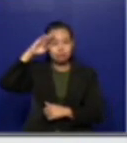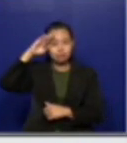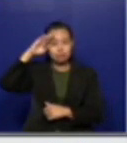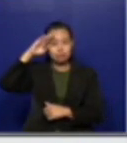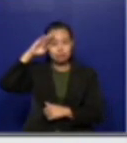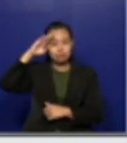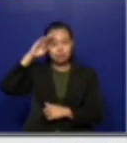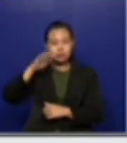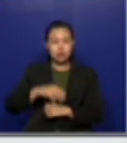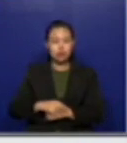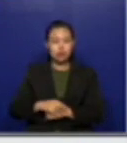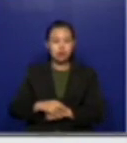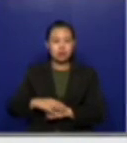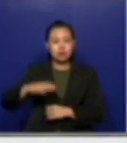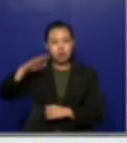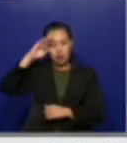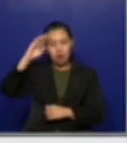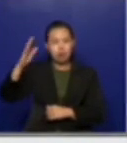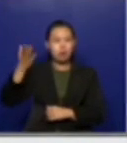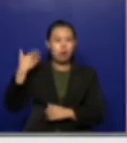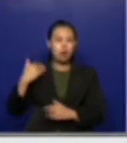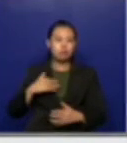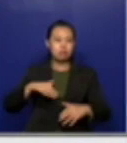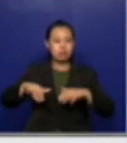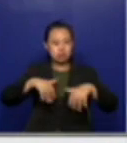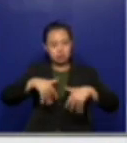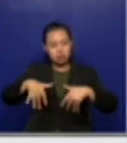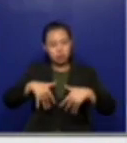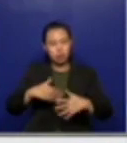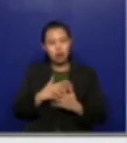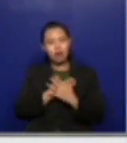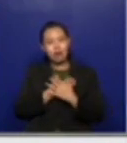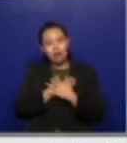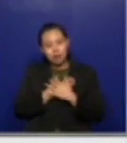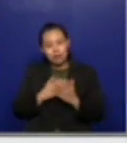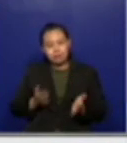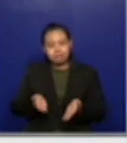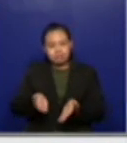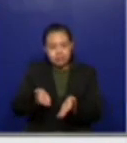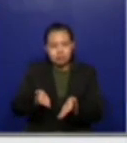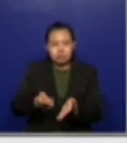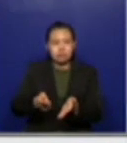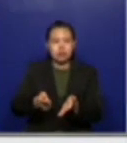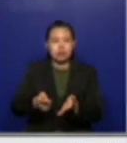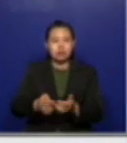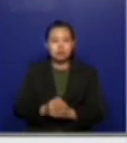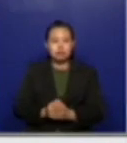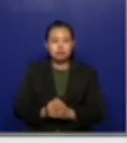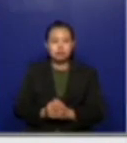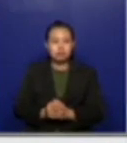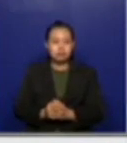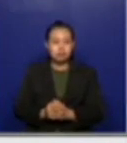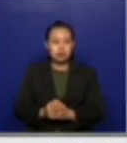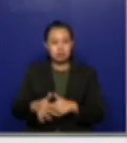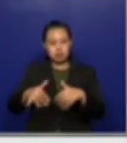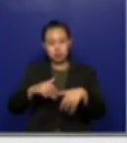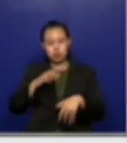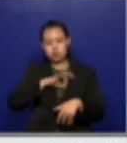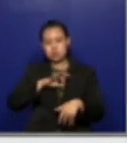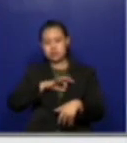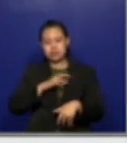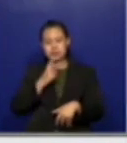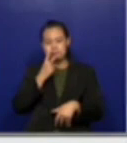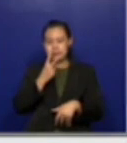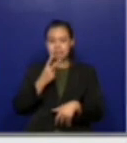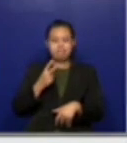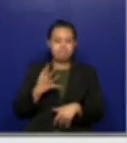นี้ทหารในอดีตเป็นที่รักของประชาชนคนไทยครับท่านอย่าได้ผลักให้ทหารมาเป็นในลักษณะที่ประชาชนจะรู้สึกไม่ดีหรือเกลียดท